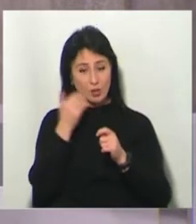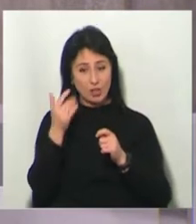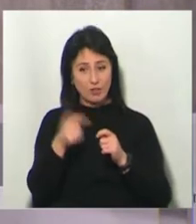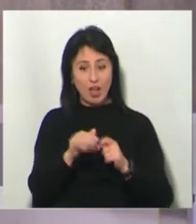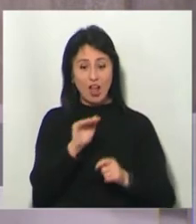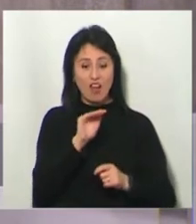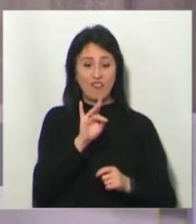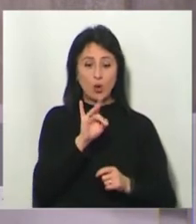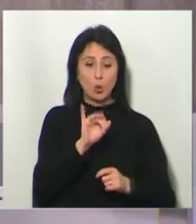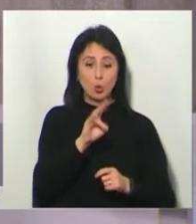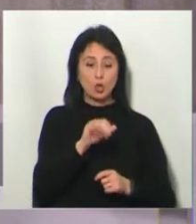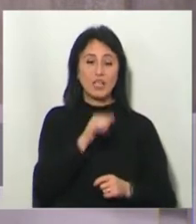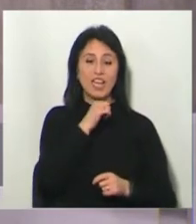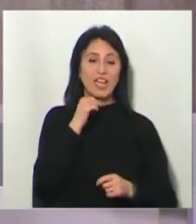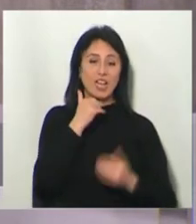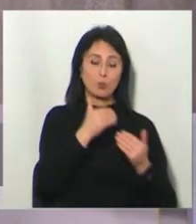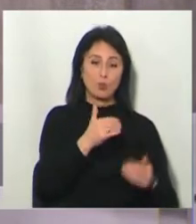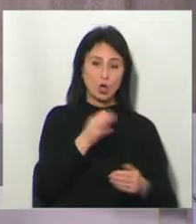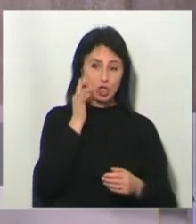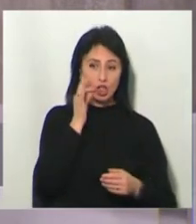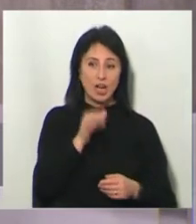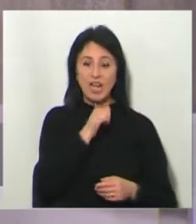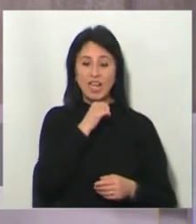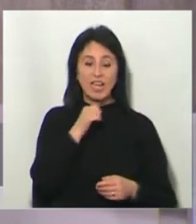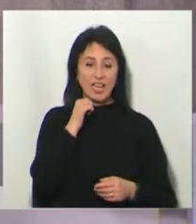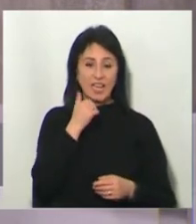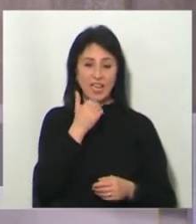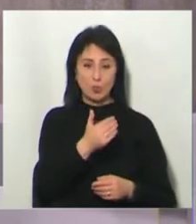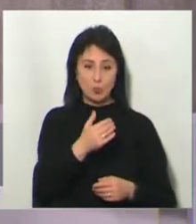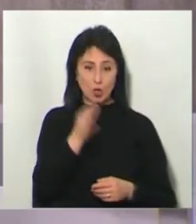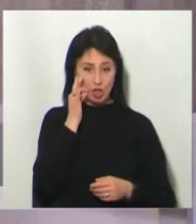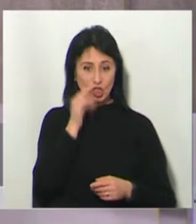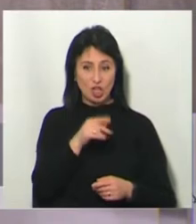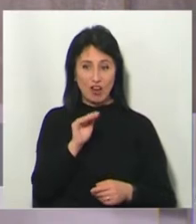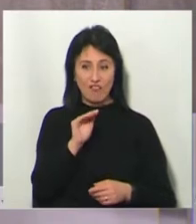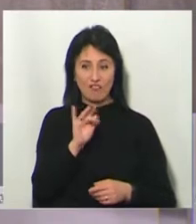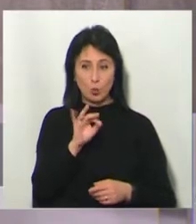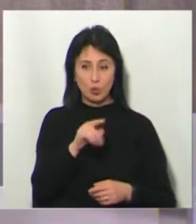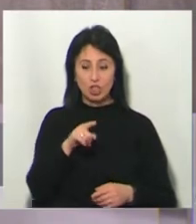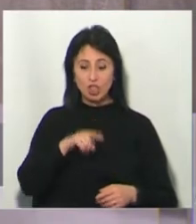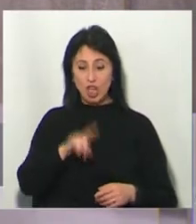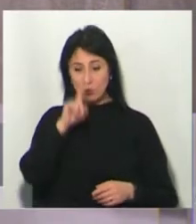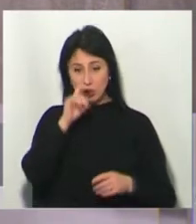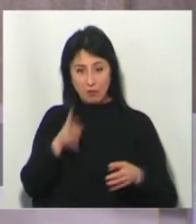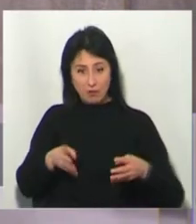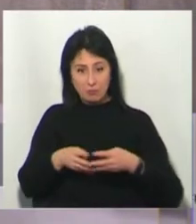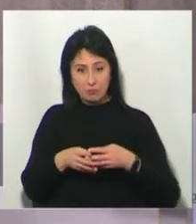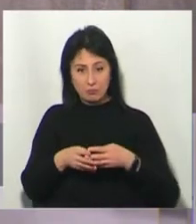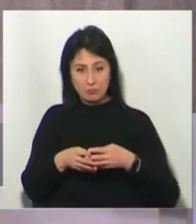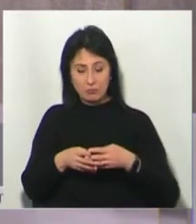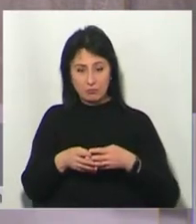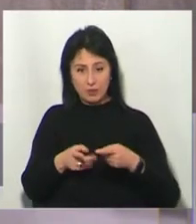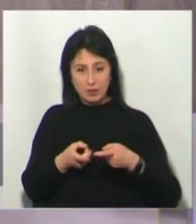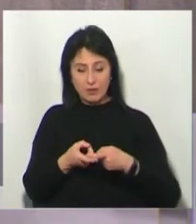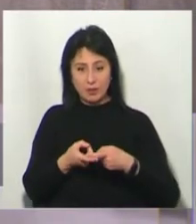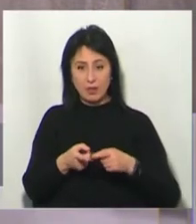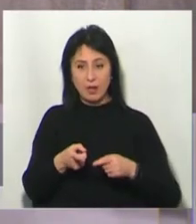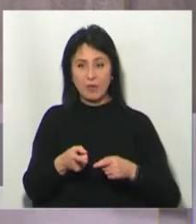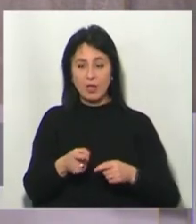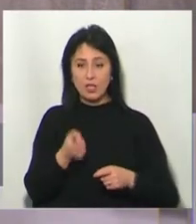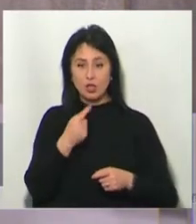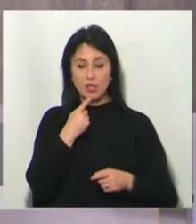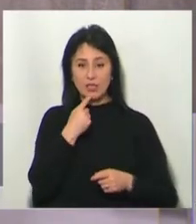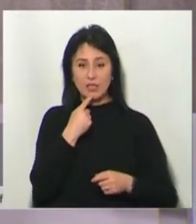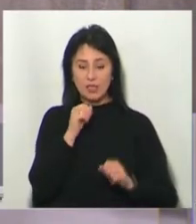ხოლო ფრუქტოზა ეს არის ხილის შაქარი. ხილის შაქარი, ანუ ფრუქტოზა და შარდჯავა რატომ შეიძლება იყოს ერთმანეთთან დაკავშირებული?